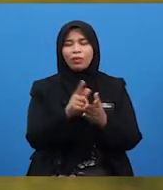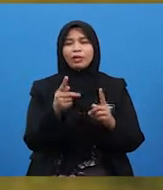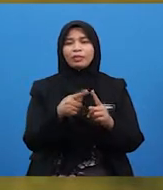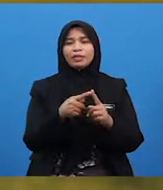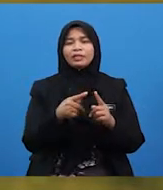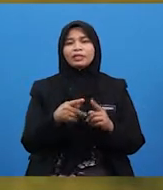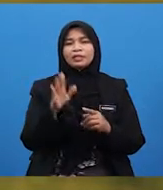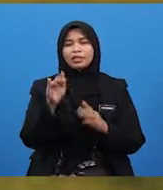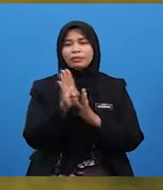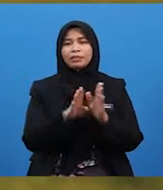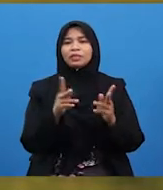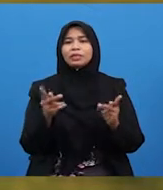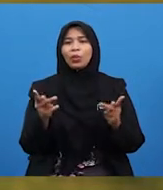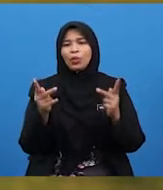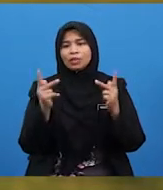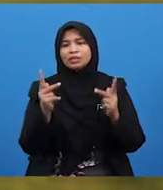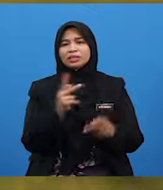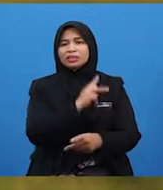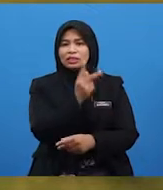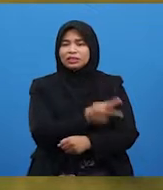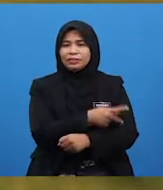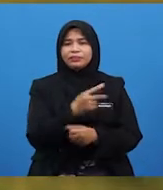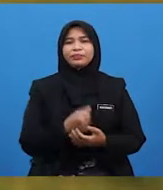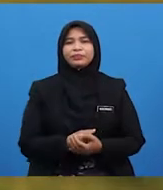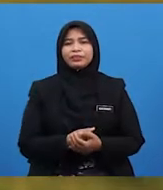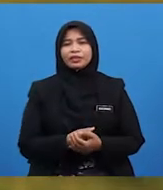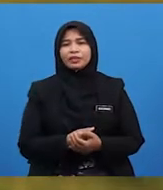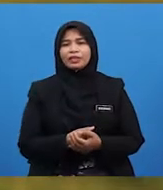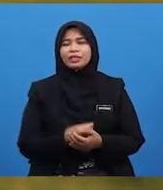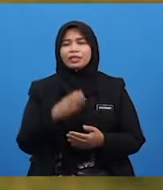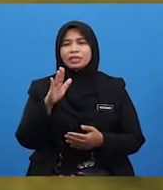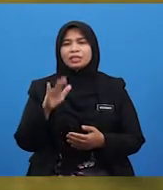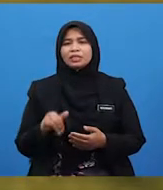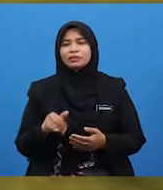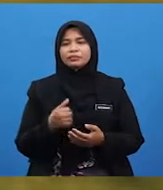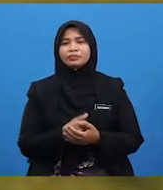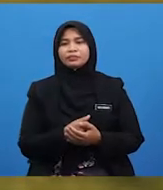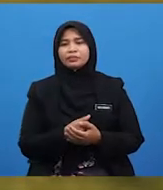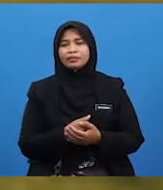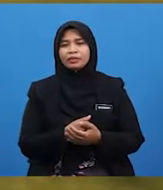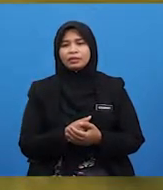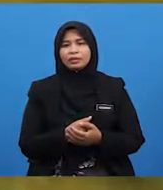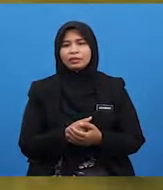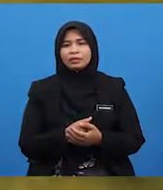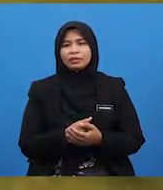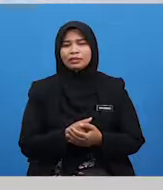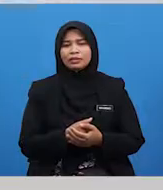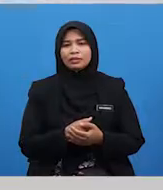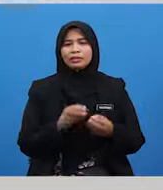berkuasa. Setiap ahli masyarakat seharusnya beringat sebelum terjadi sesuatu yang buruk.